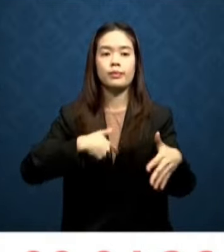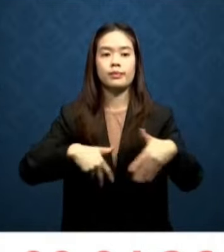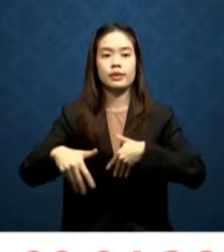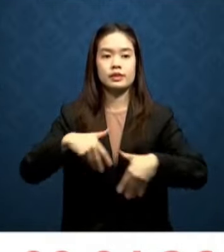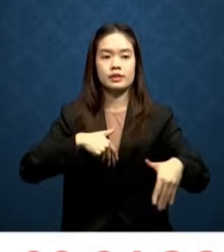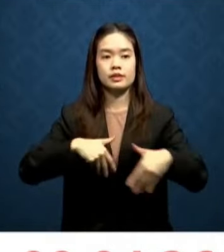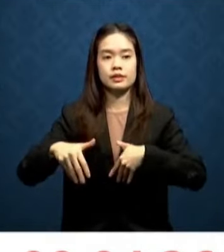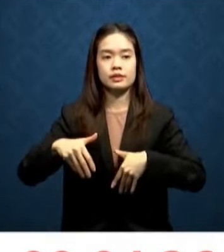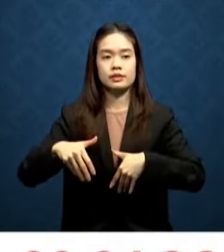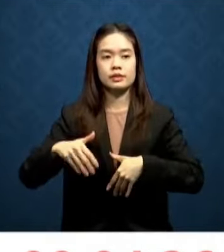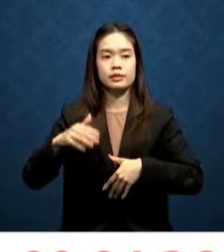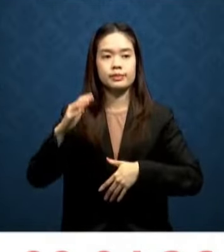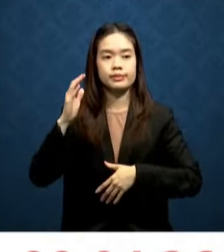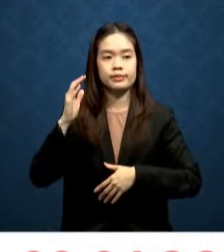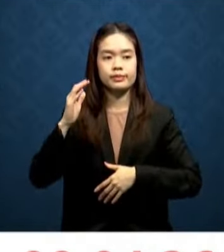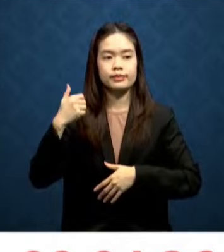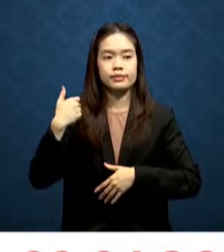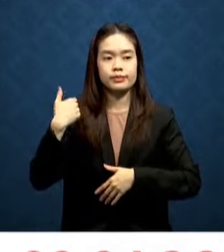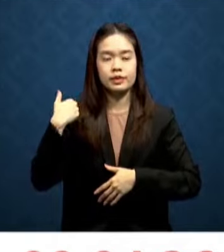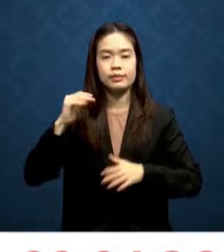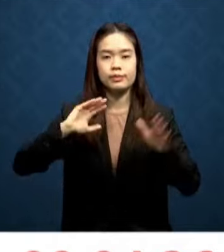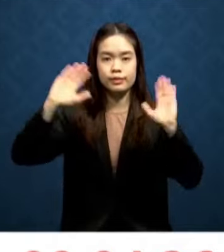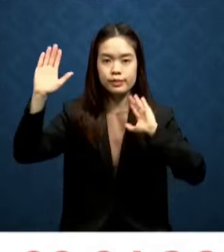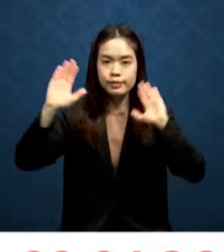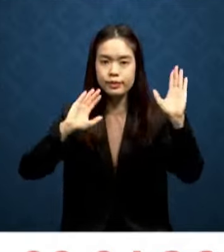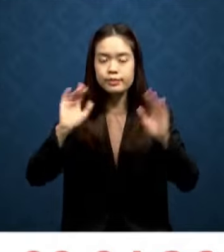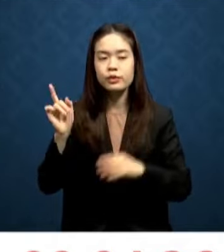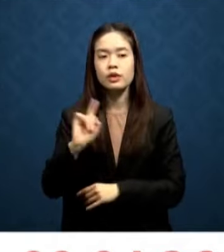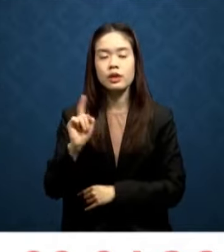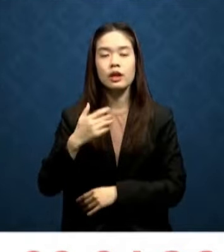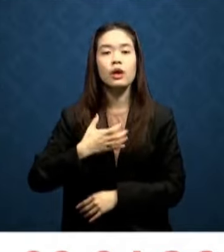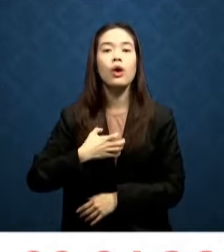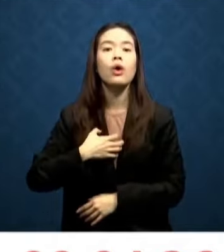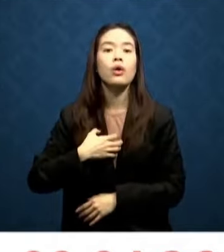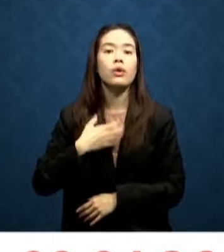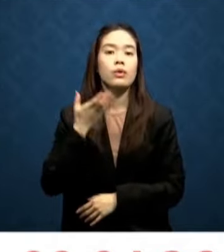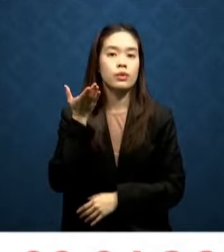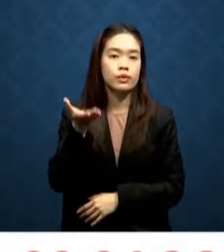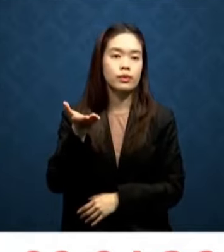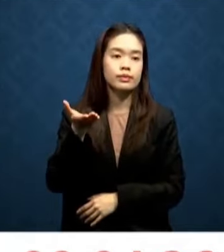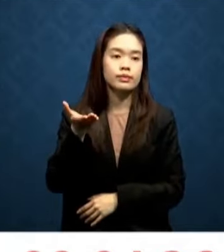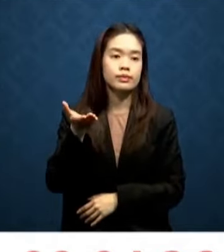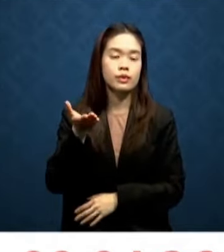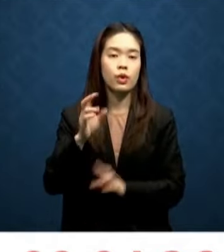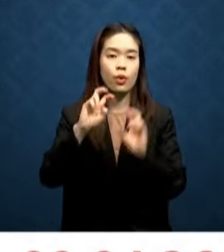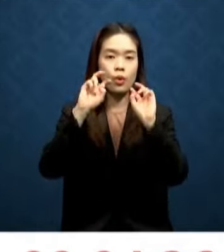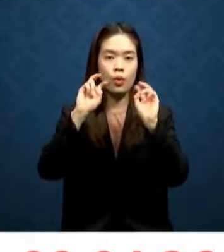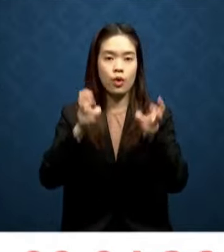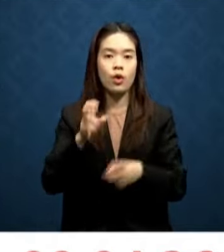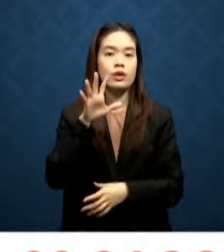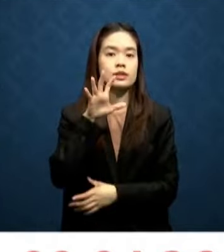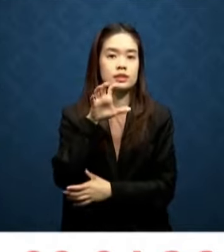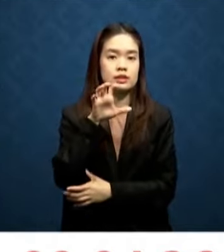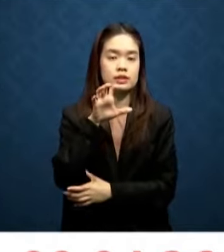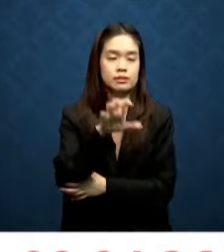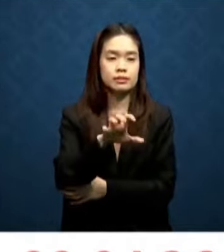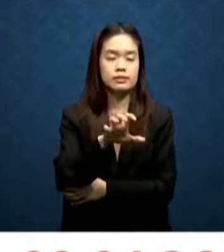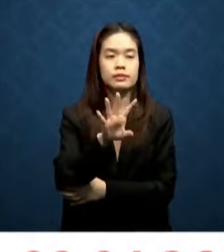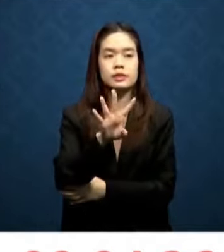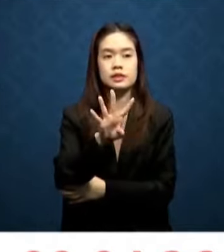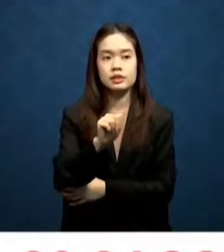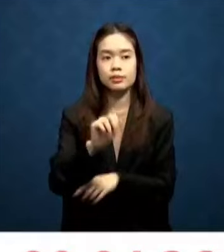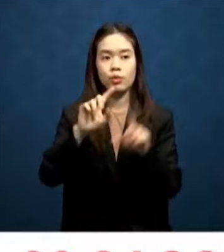ยอันมีพระมหากษัตริย์ทรงเป็นประมุขนะครับคือผมขอประท้วงในเรื่องข้อ40วงเล็บ1นะครับที่บ